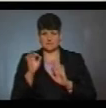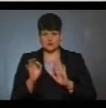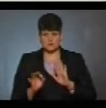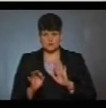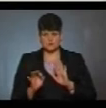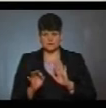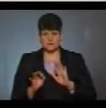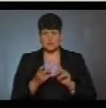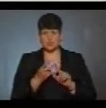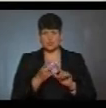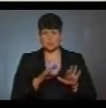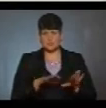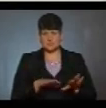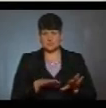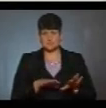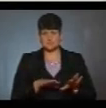22,9%, на другому